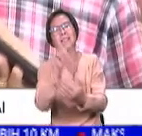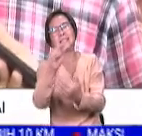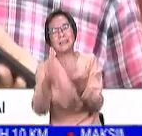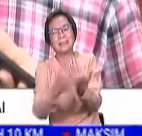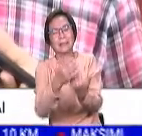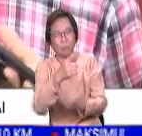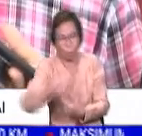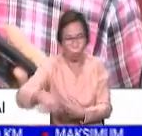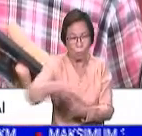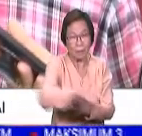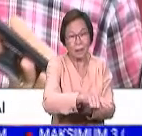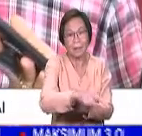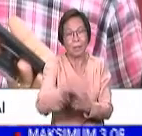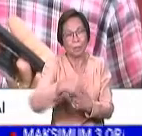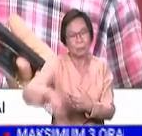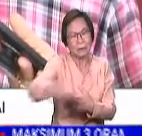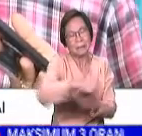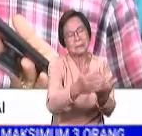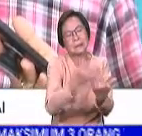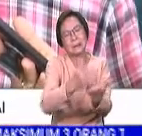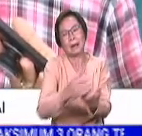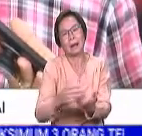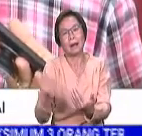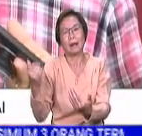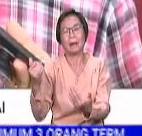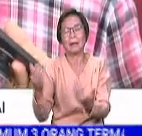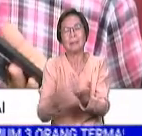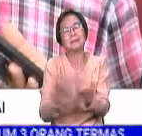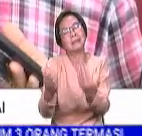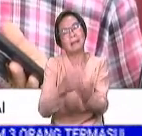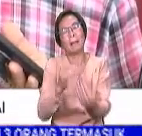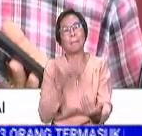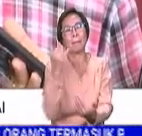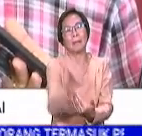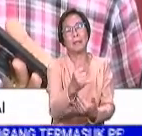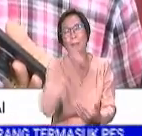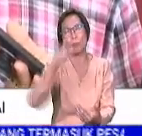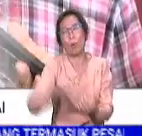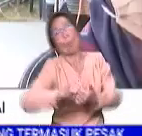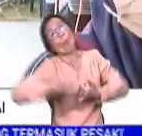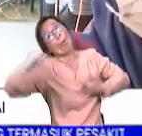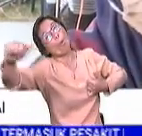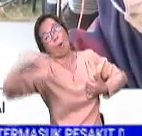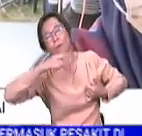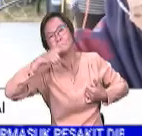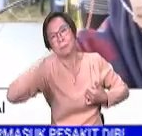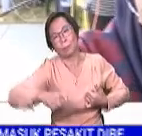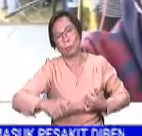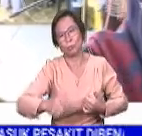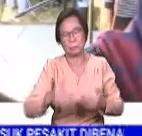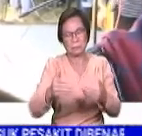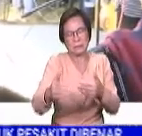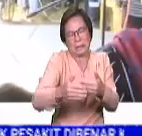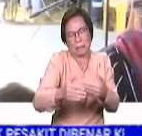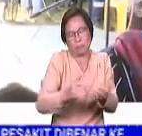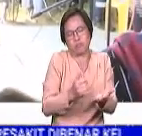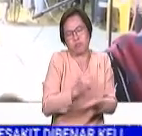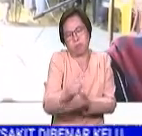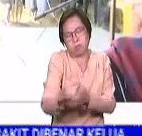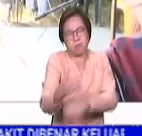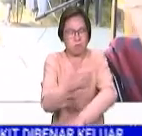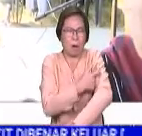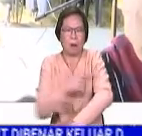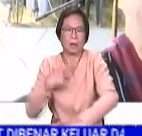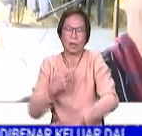sedikit kepada mereka untuk sampai ke tempat bakso nasi tanpa pergi begitu jauh kita sudah membuka pendaftaran